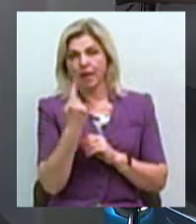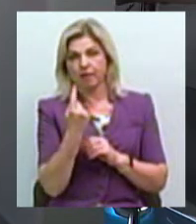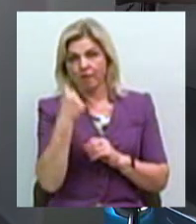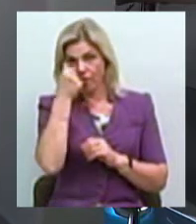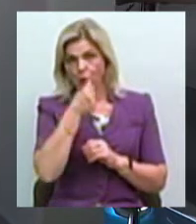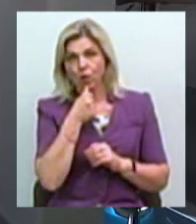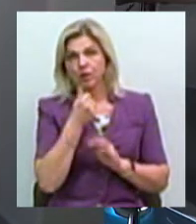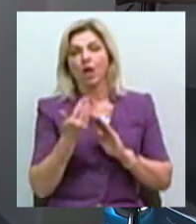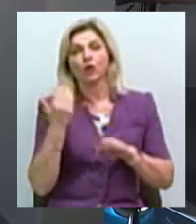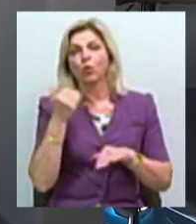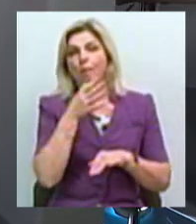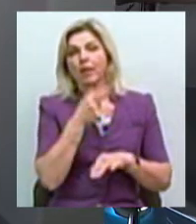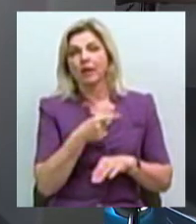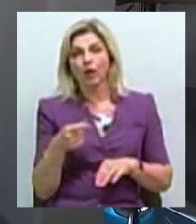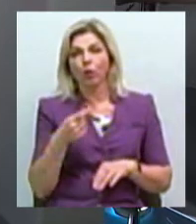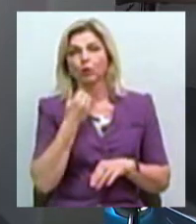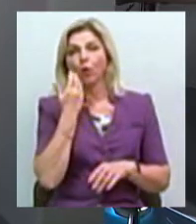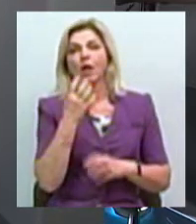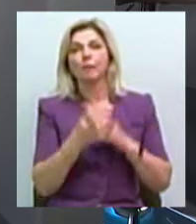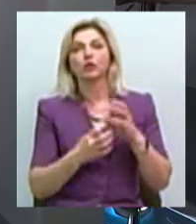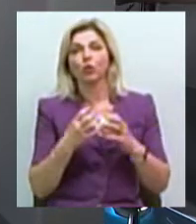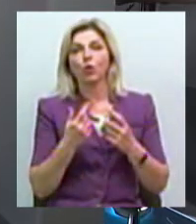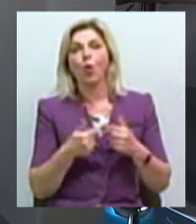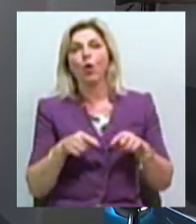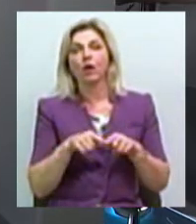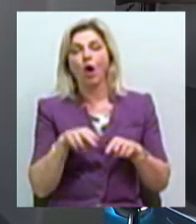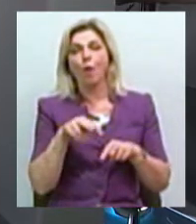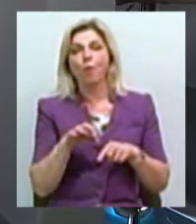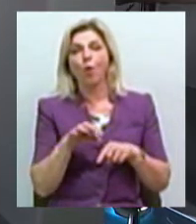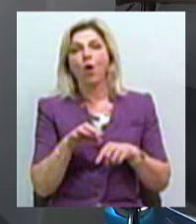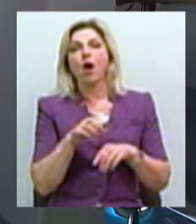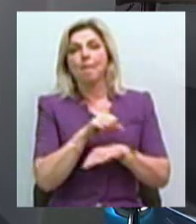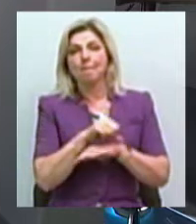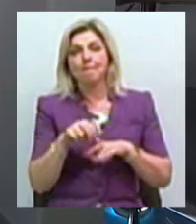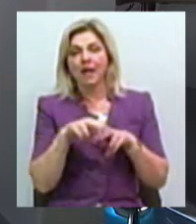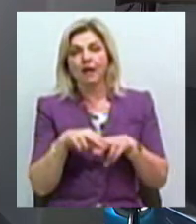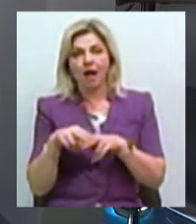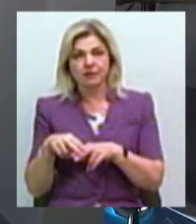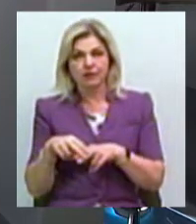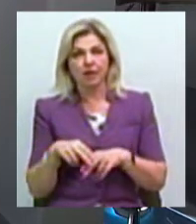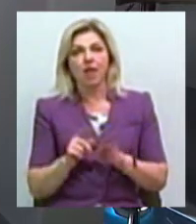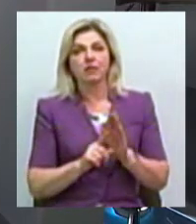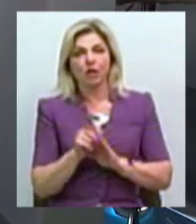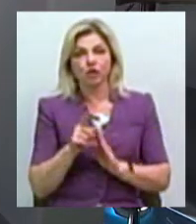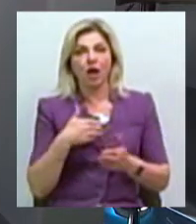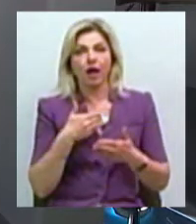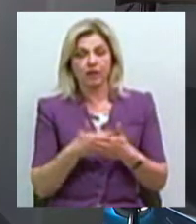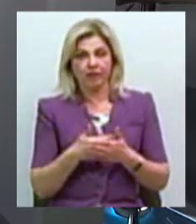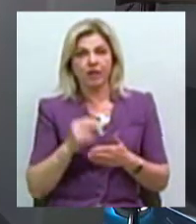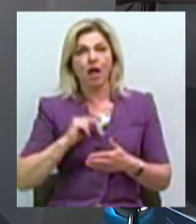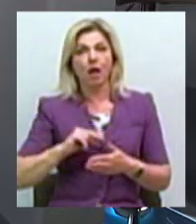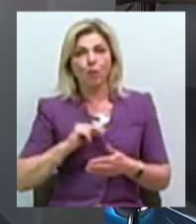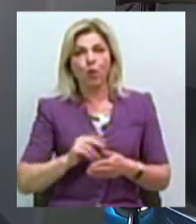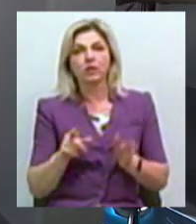того периода, когда Международная организация по миграции начала активно работать с пострадавшими от торговли людьми